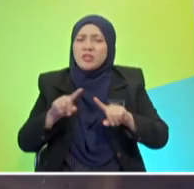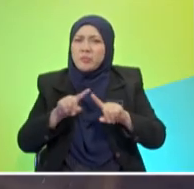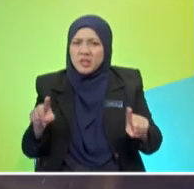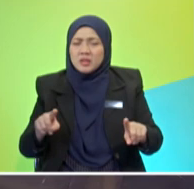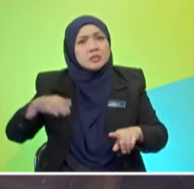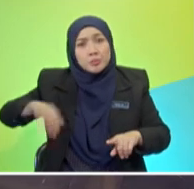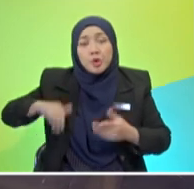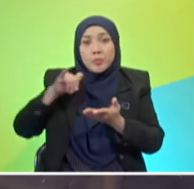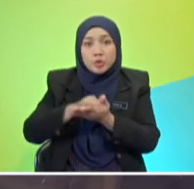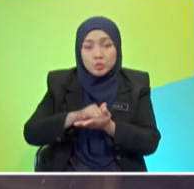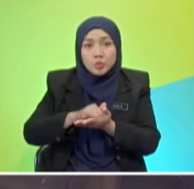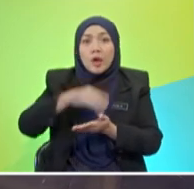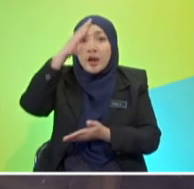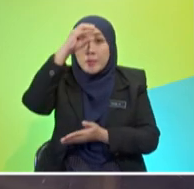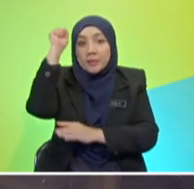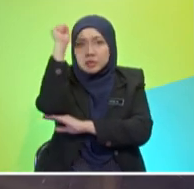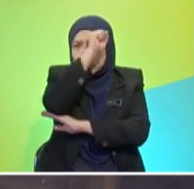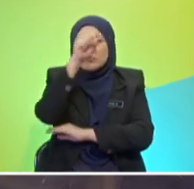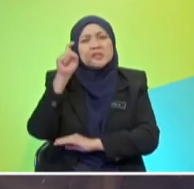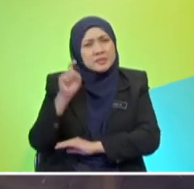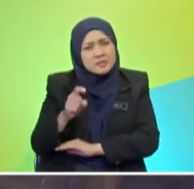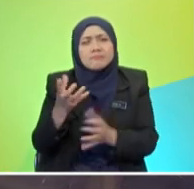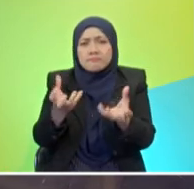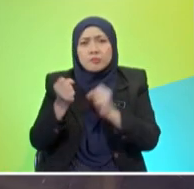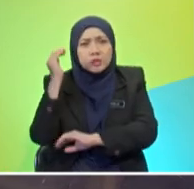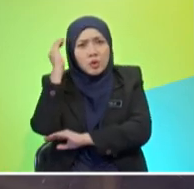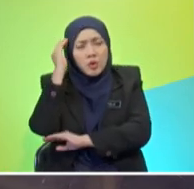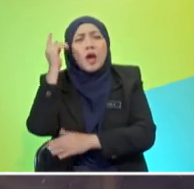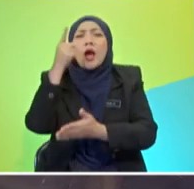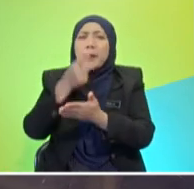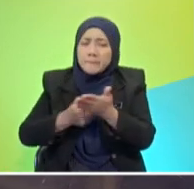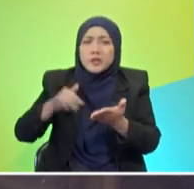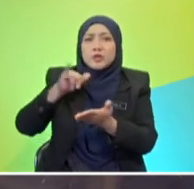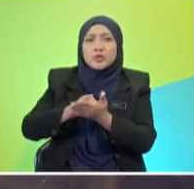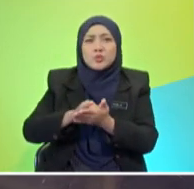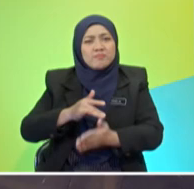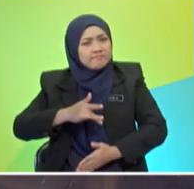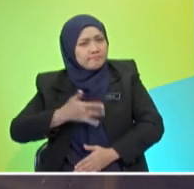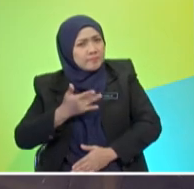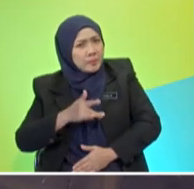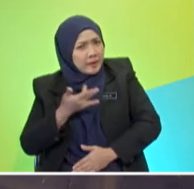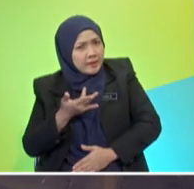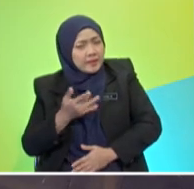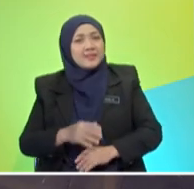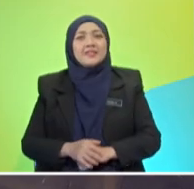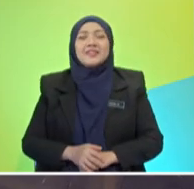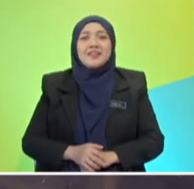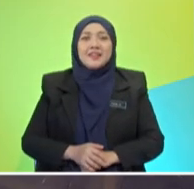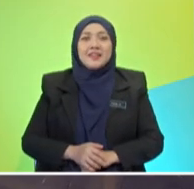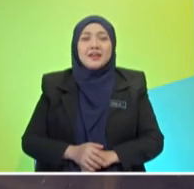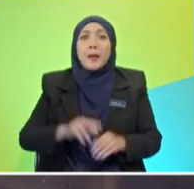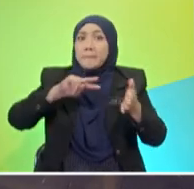itu, Sean dan murid-murid mesti nak tahu kan apa itu ramalan? Cikgu, apa itu? Ramalan ini